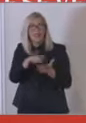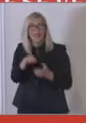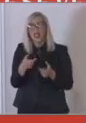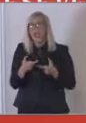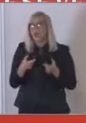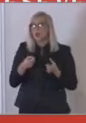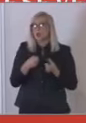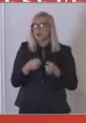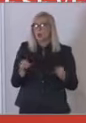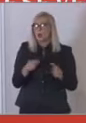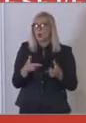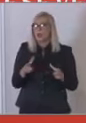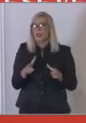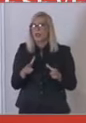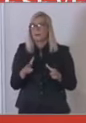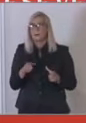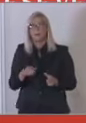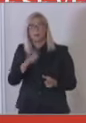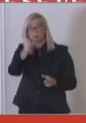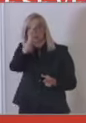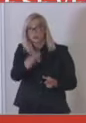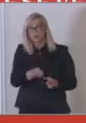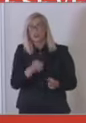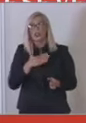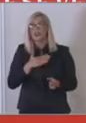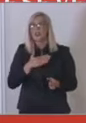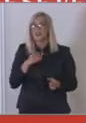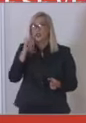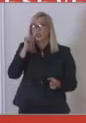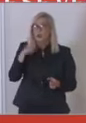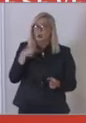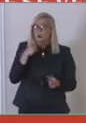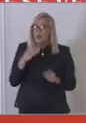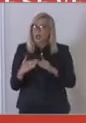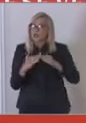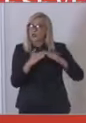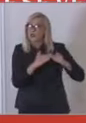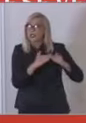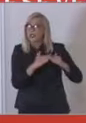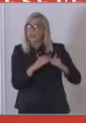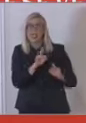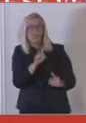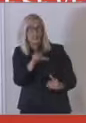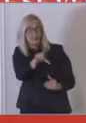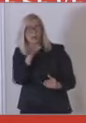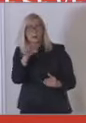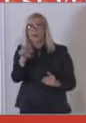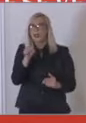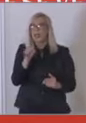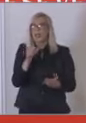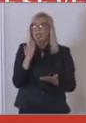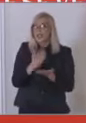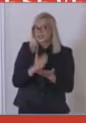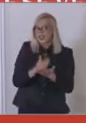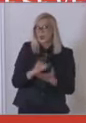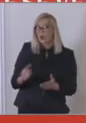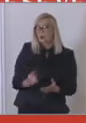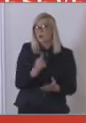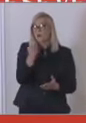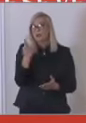vizave. Të nderuar, popullin thotë që fqinjt nuk zgjidhen, por janë ata të parët